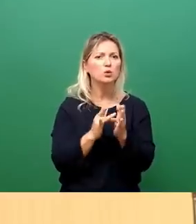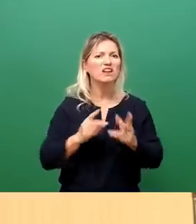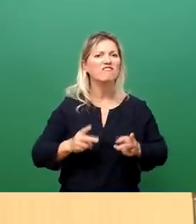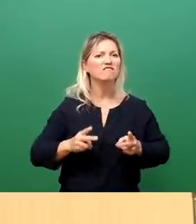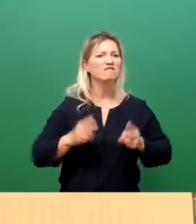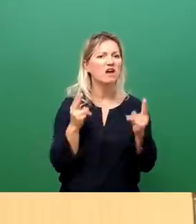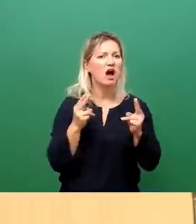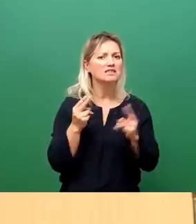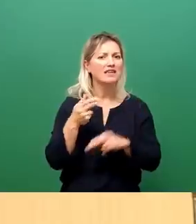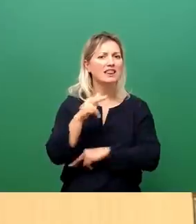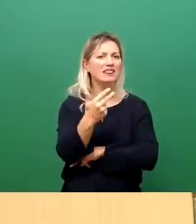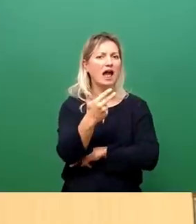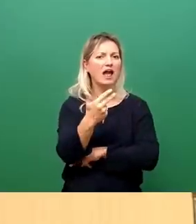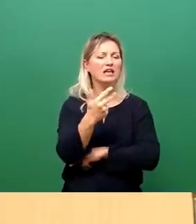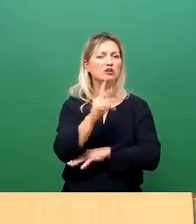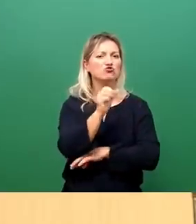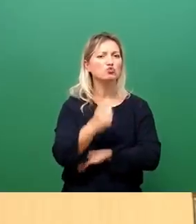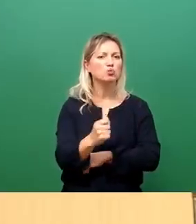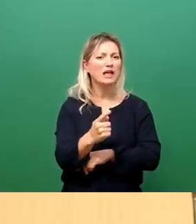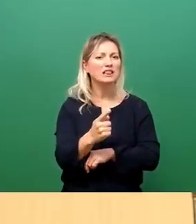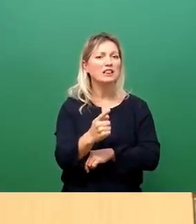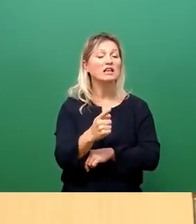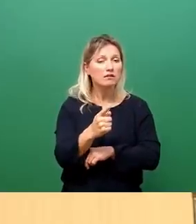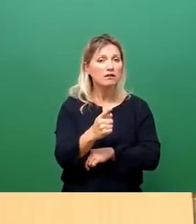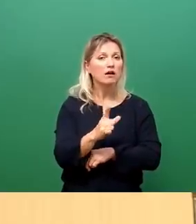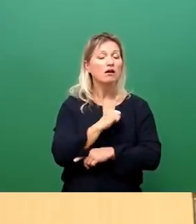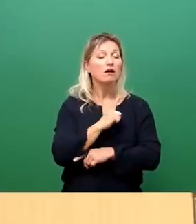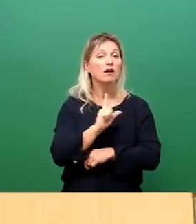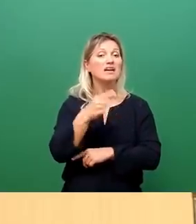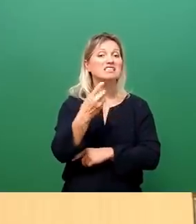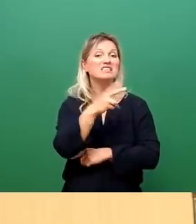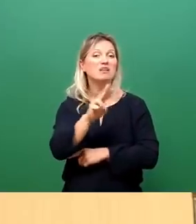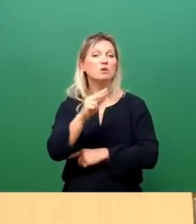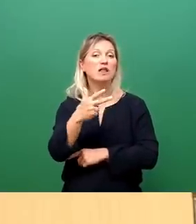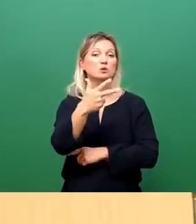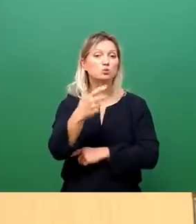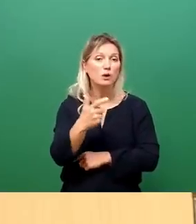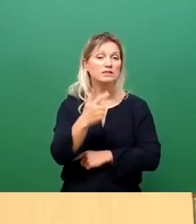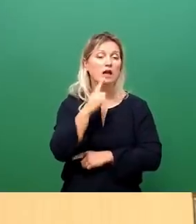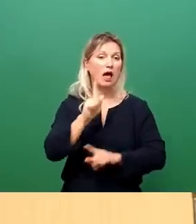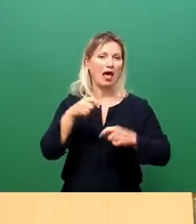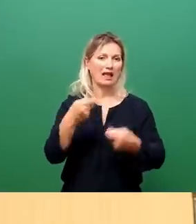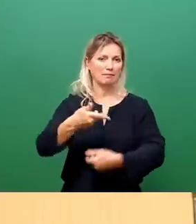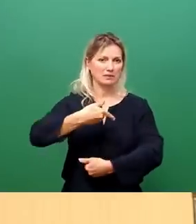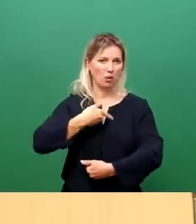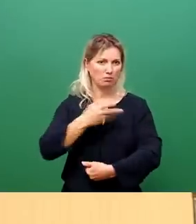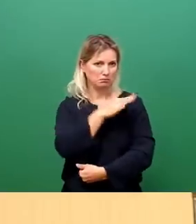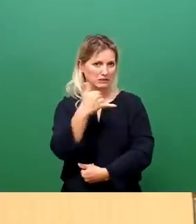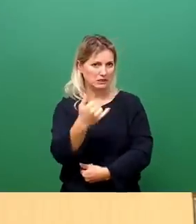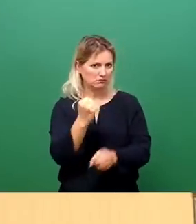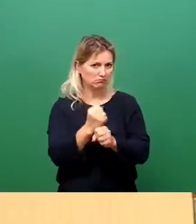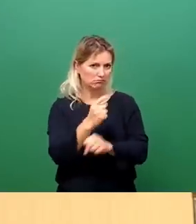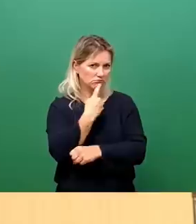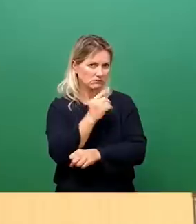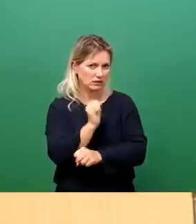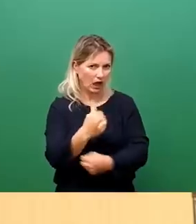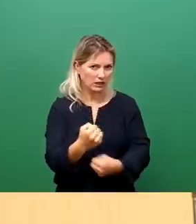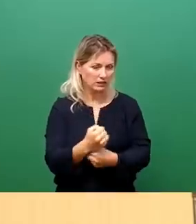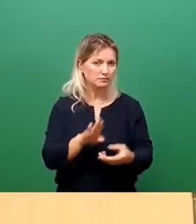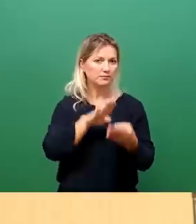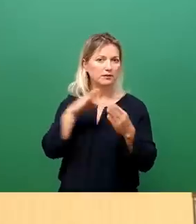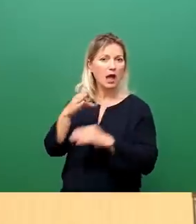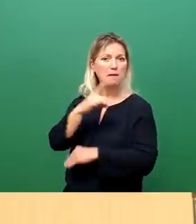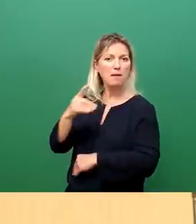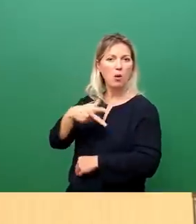für die dritte Impfung erst für 2023 erwartet werden. Laut Paul-Ehrlich-Institut gab es in